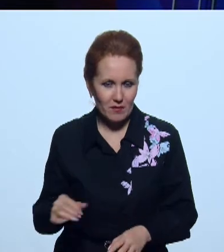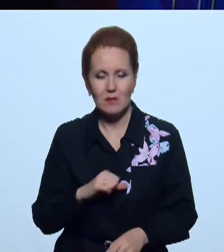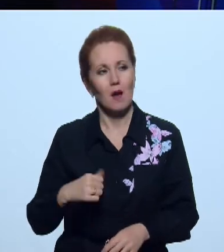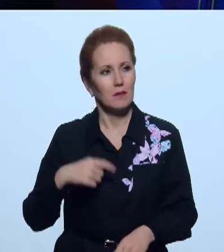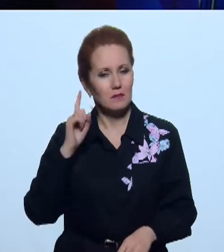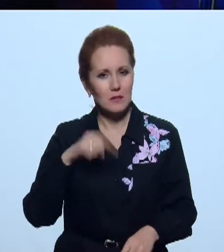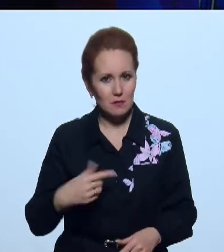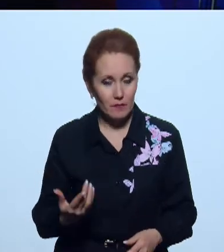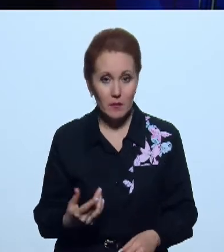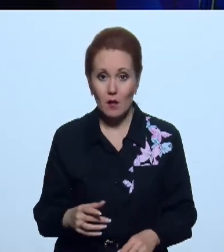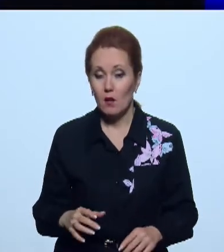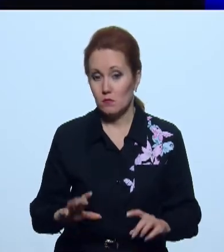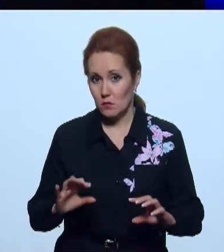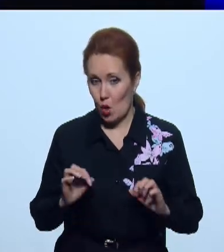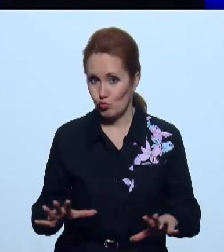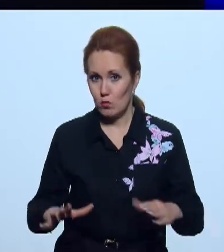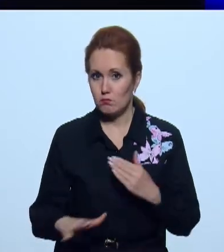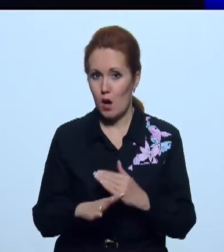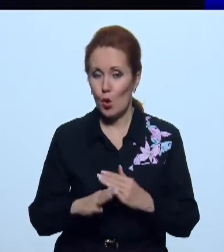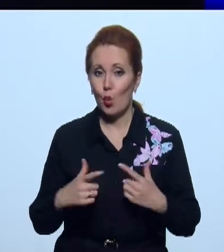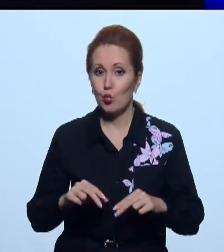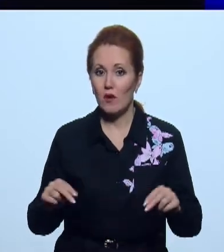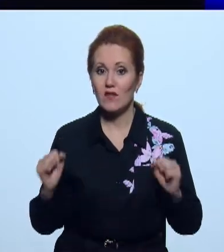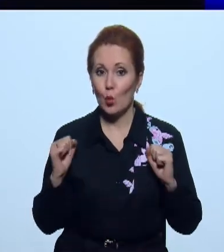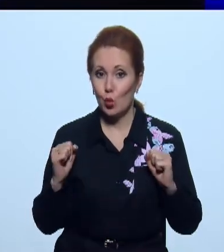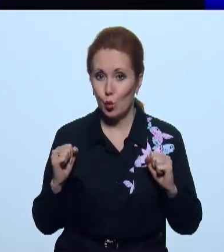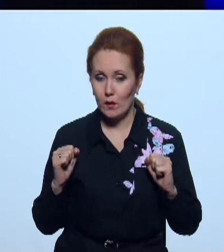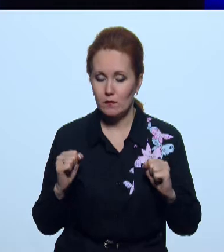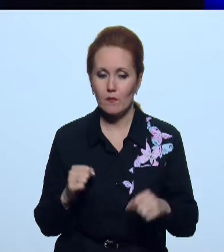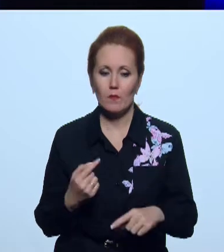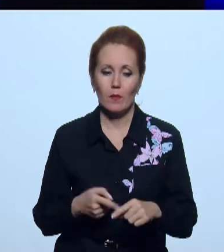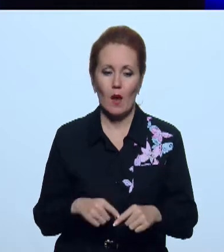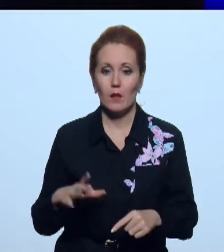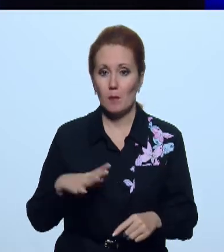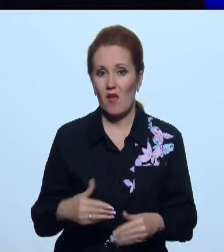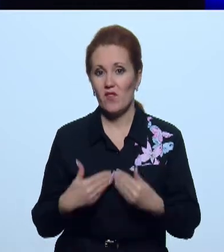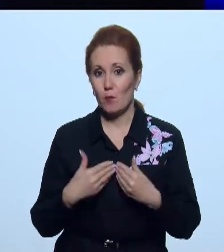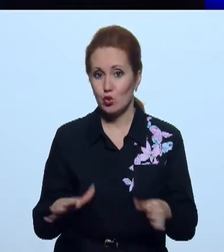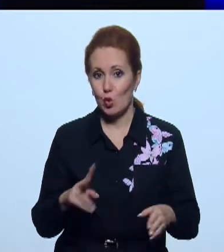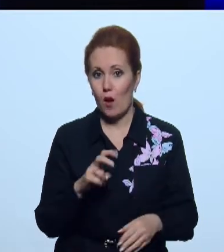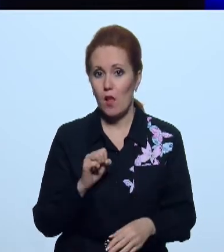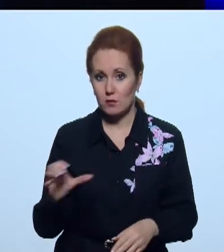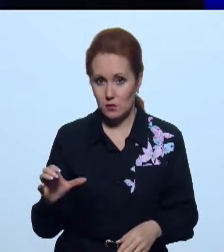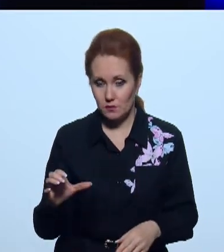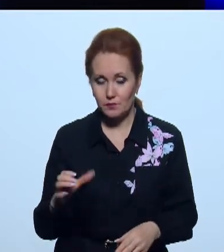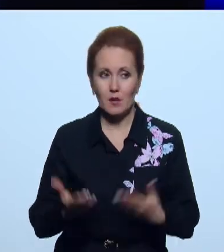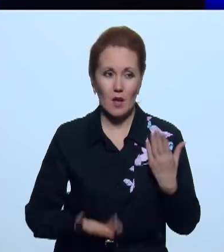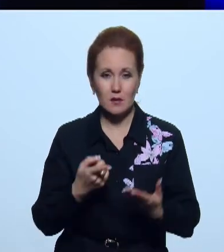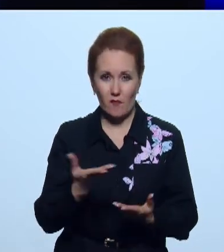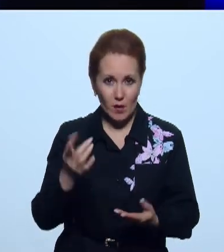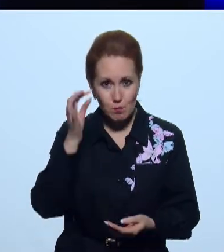Помог совершенно неожиданно учитель физкультуры. Это были вот выпускные классы, и если